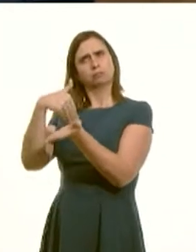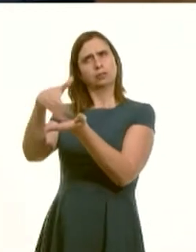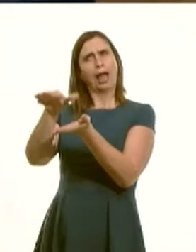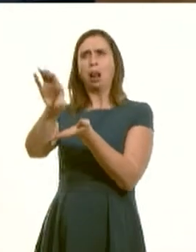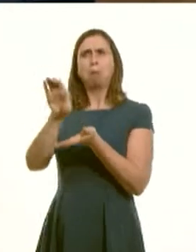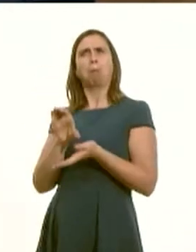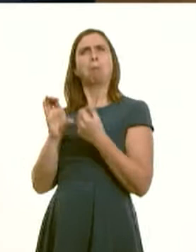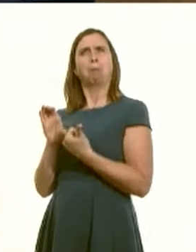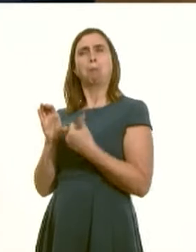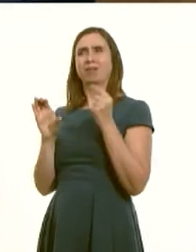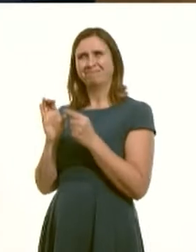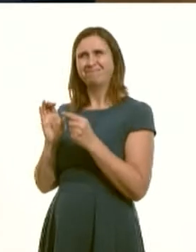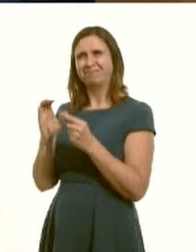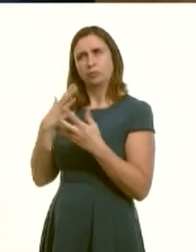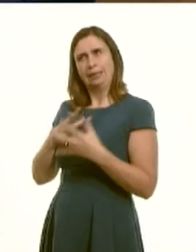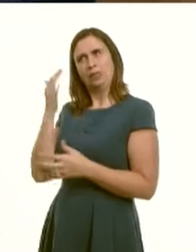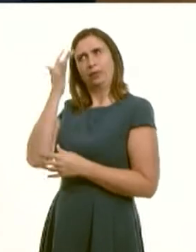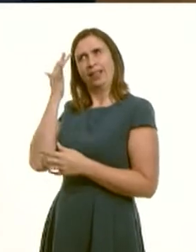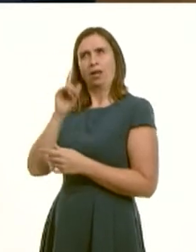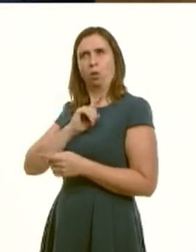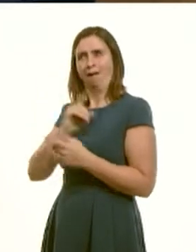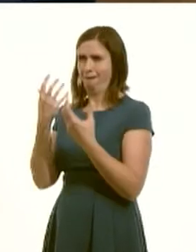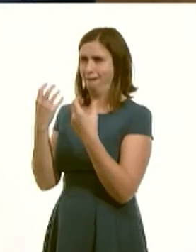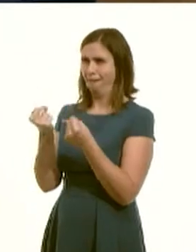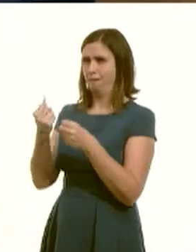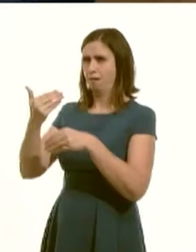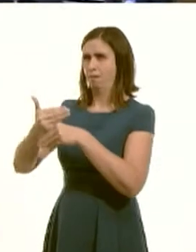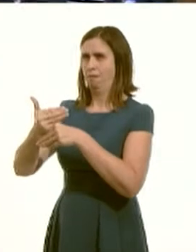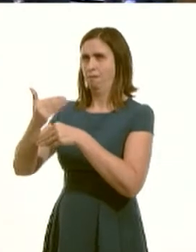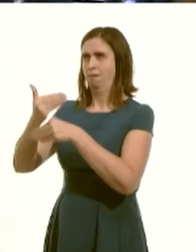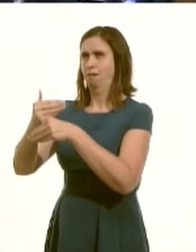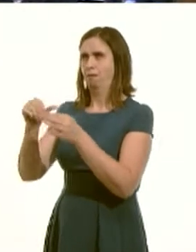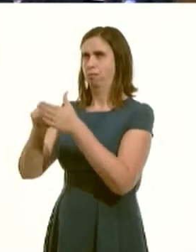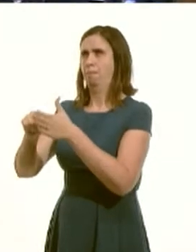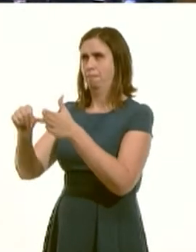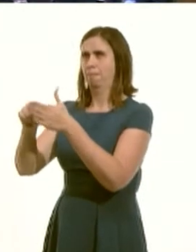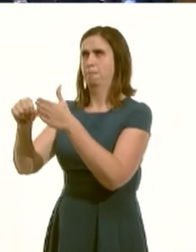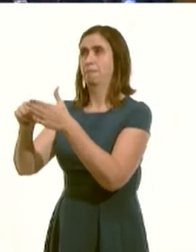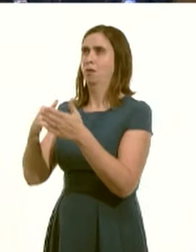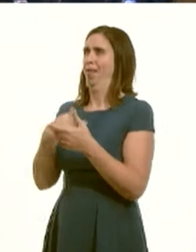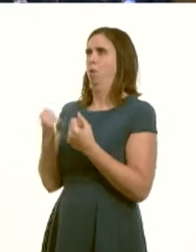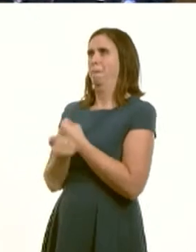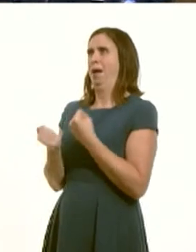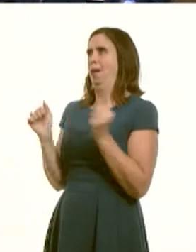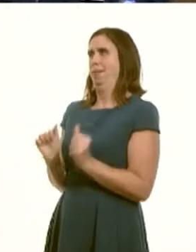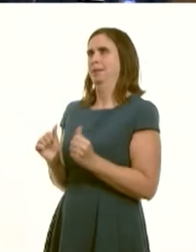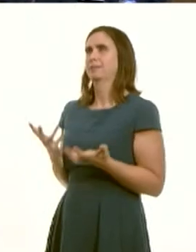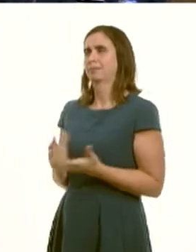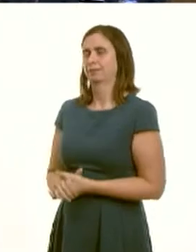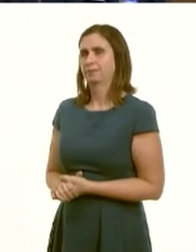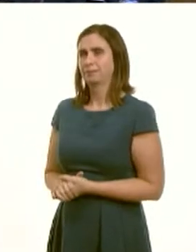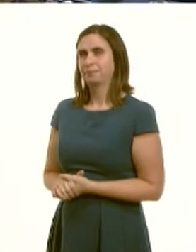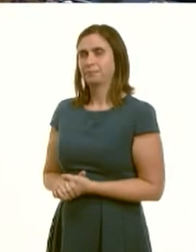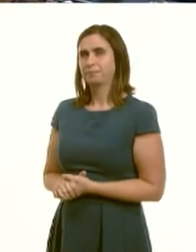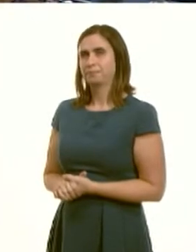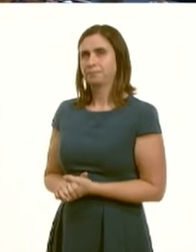sydd gyda ni, ond mae hwnna'n rhywbeth dylai ddigwydd wrth gwrs dros yn fy marn i y dyna sy'n edrych yn gyfan gwbl. Russell George. First